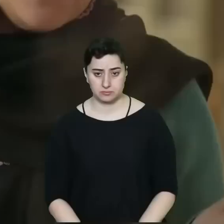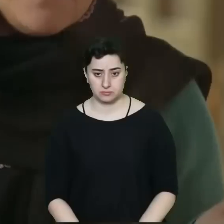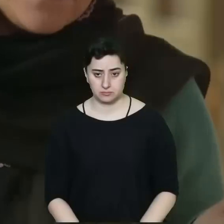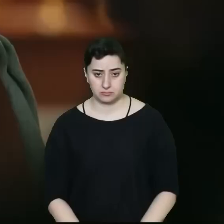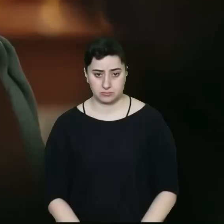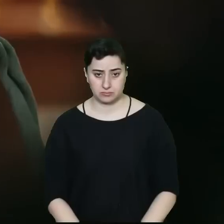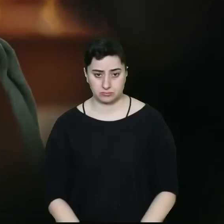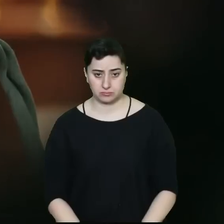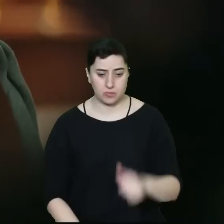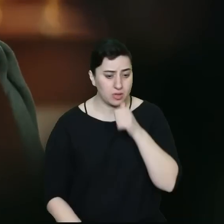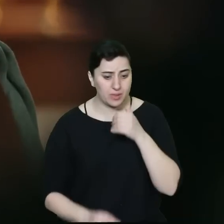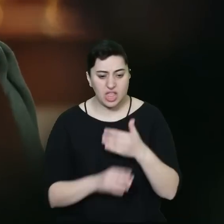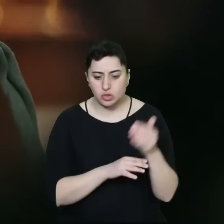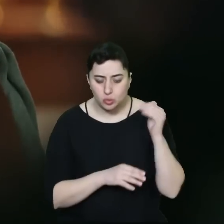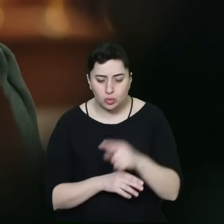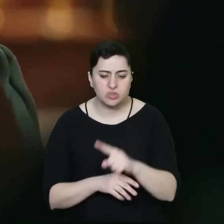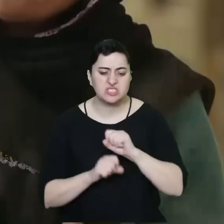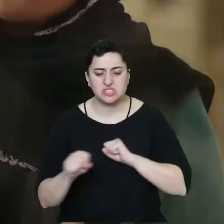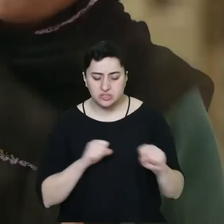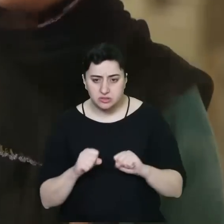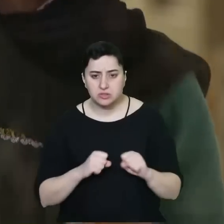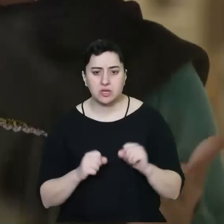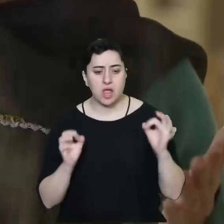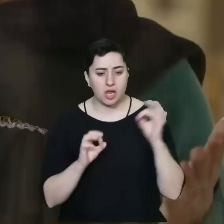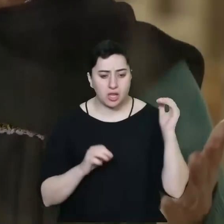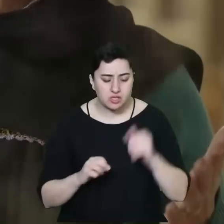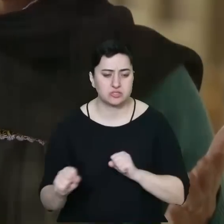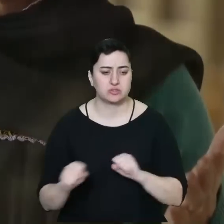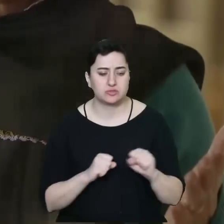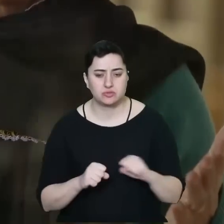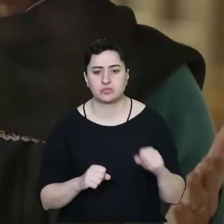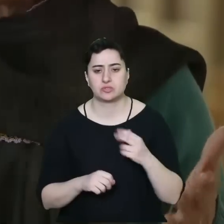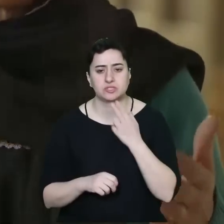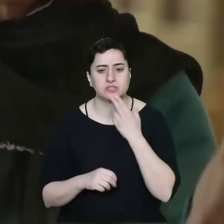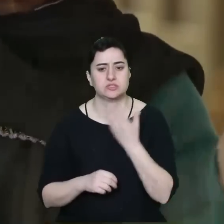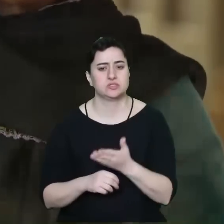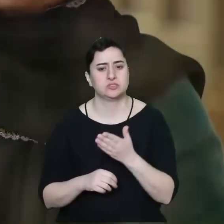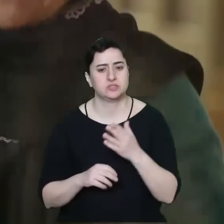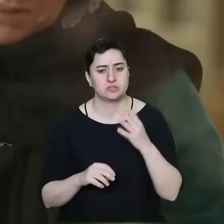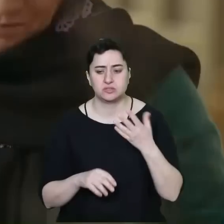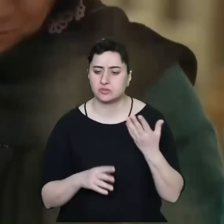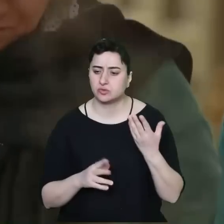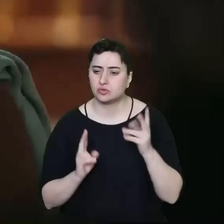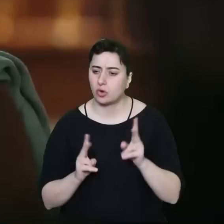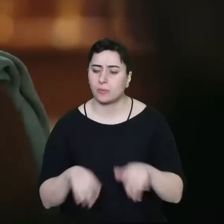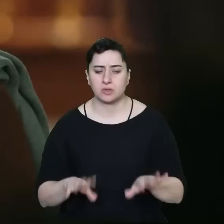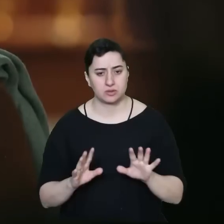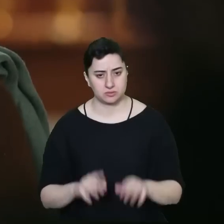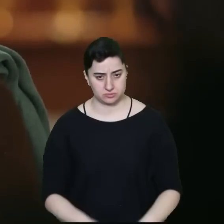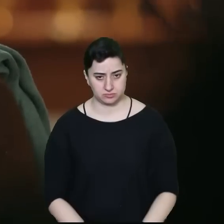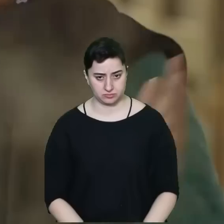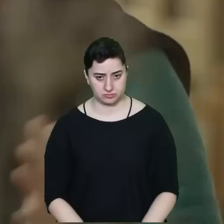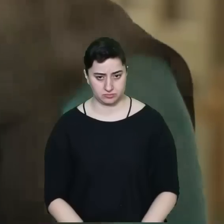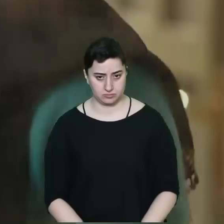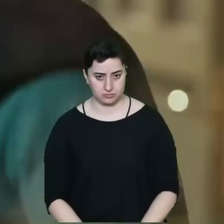Yani adam eve geç gelse başının etini yiyor. Erken gelse başının etini yiyor. Yani iyice aklı başından gitti bu kız. İyice.